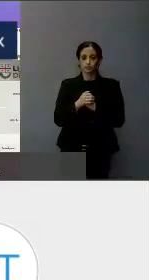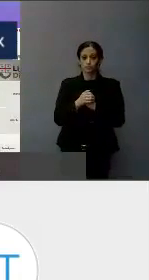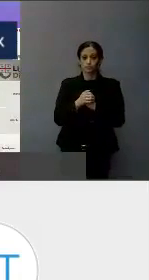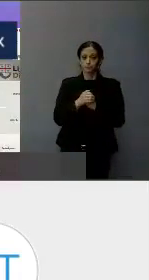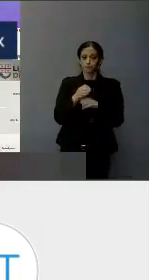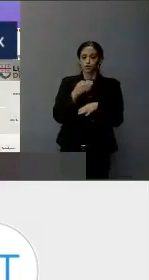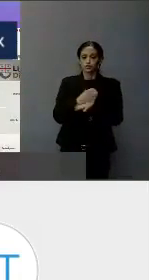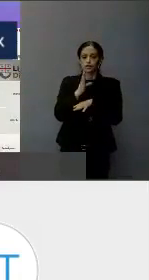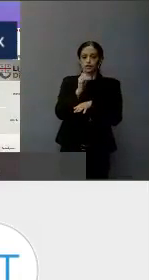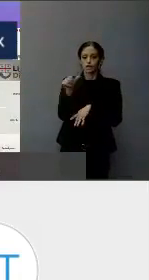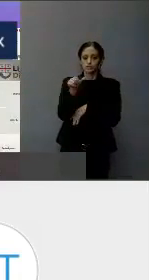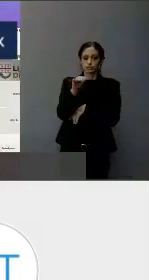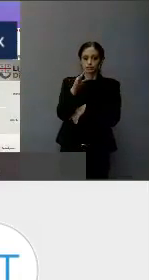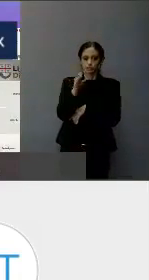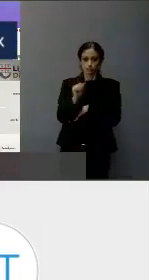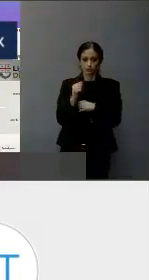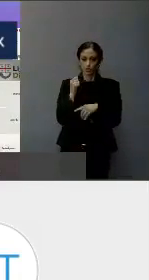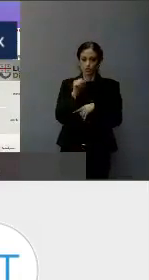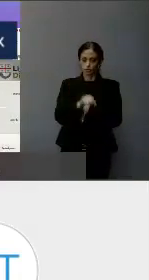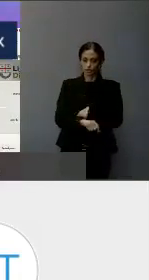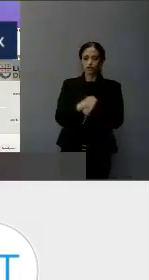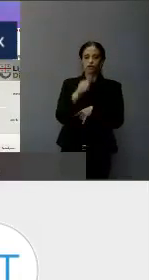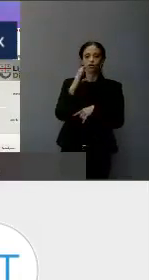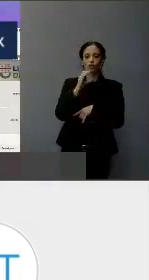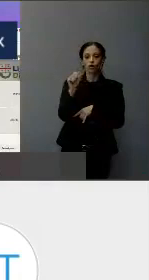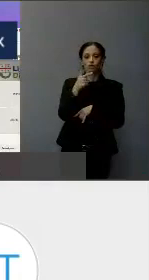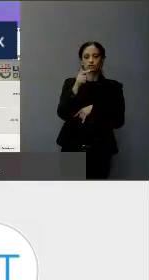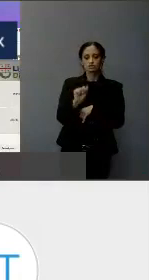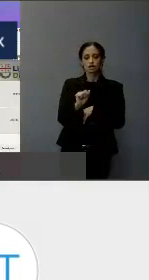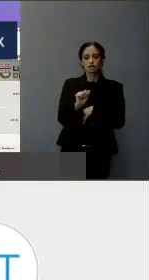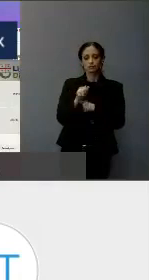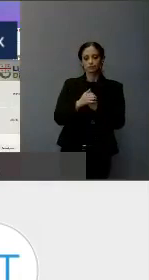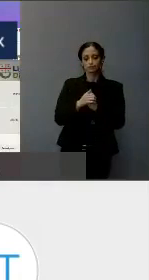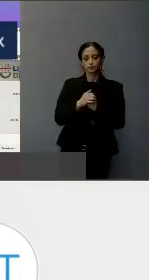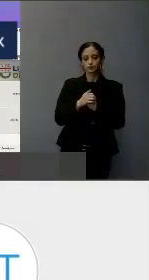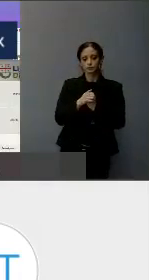cassiba orario consigliere costa